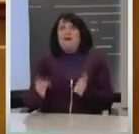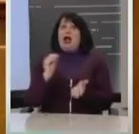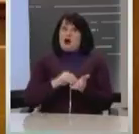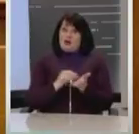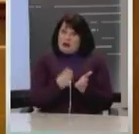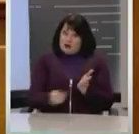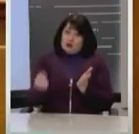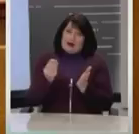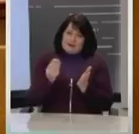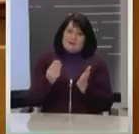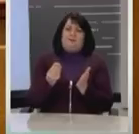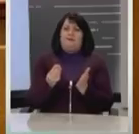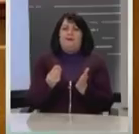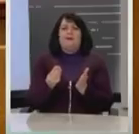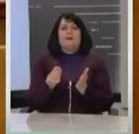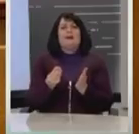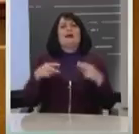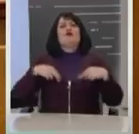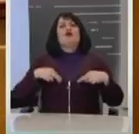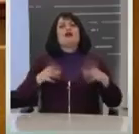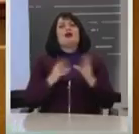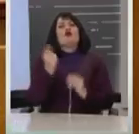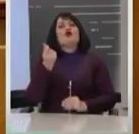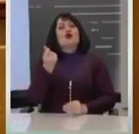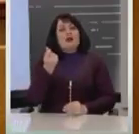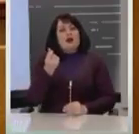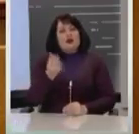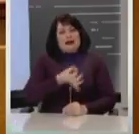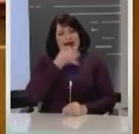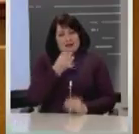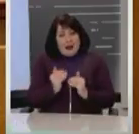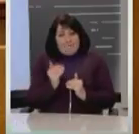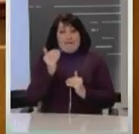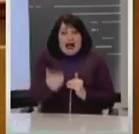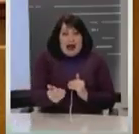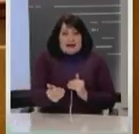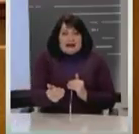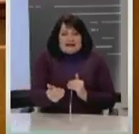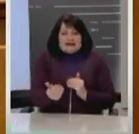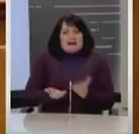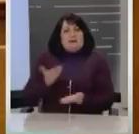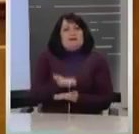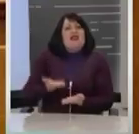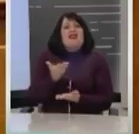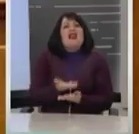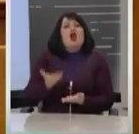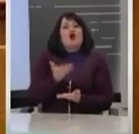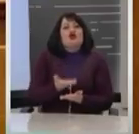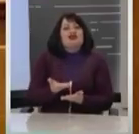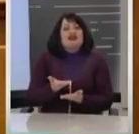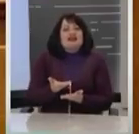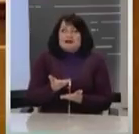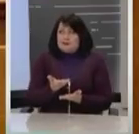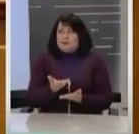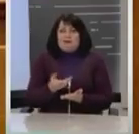Επιπλέον, από το Υπουργείο Οικονομικών δόθηκε παράταση προθεσμίας υποβολής δηλώσεων και